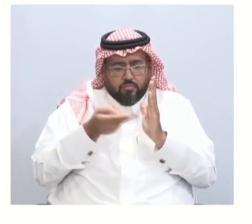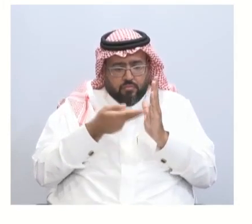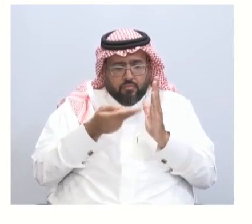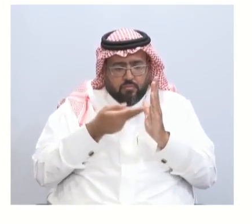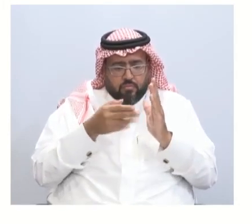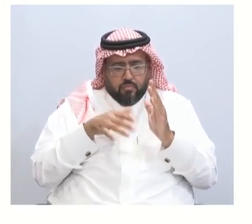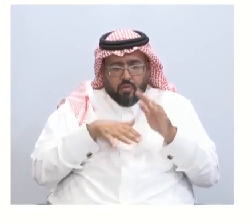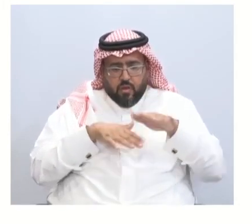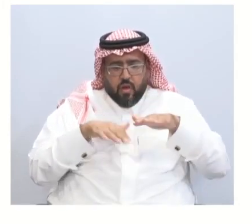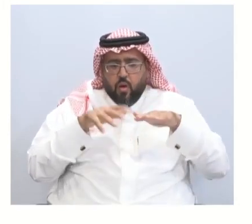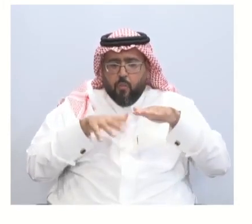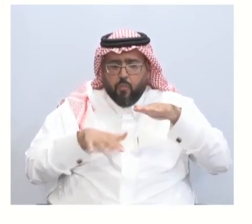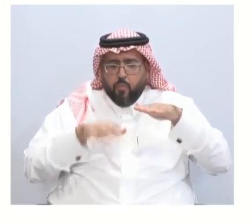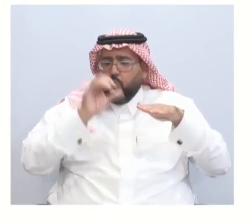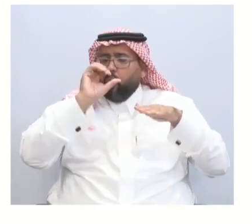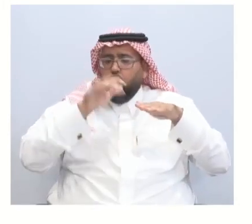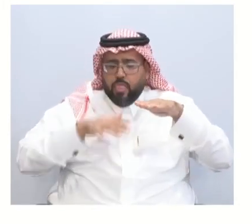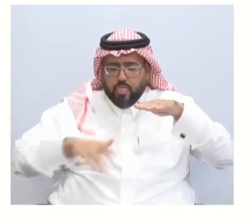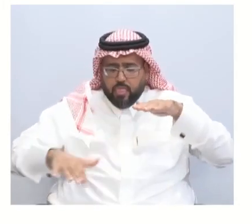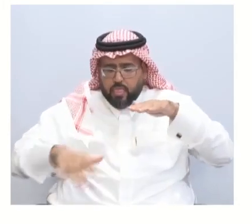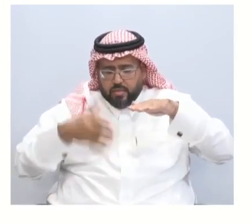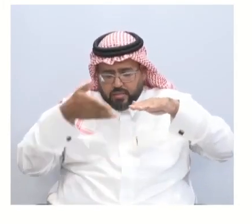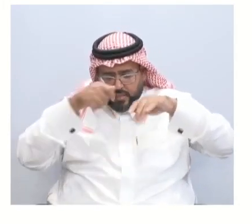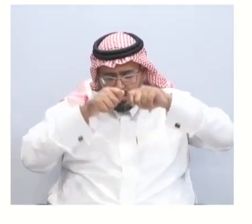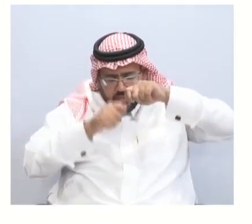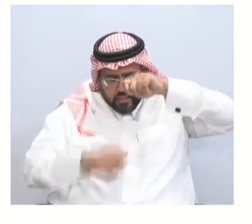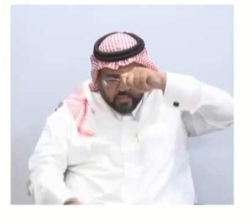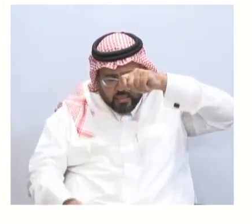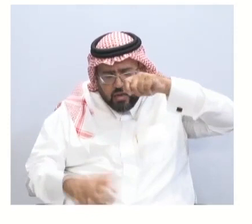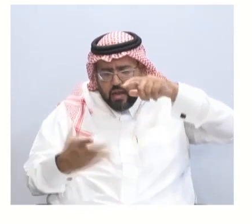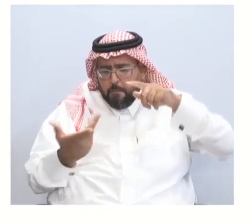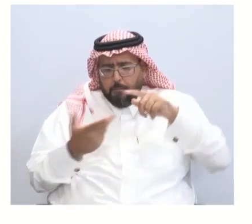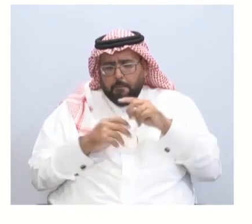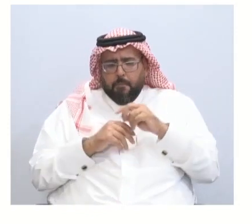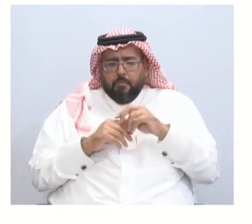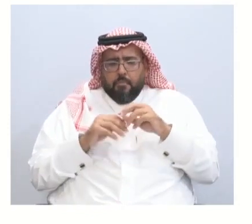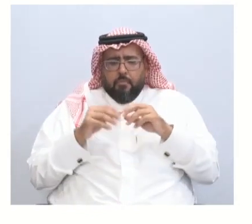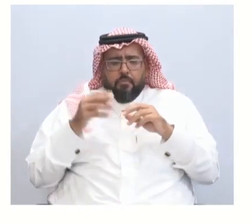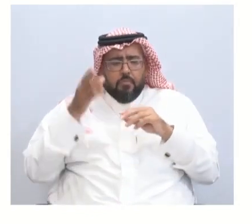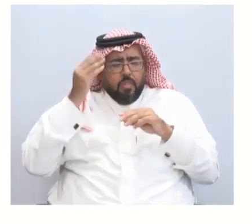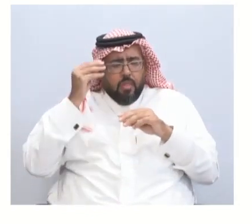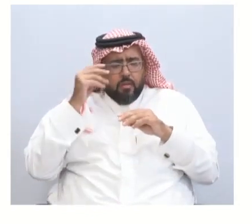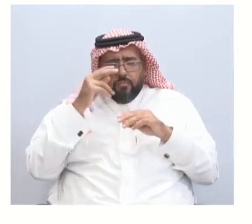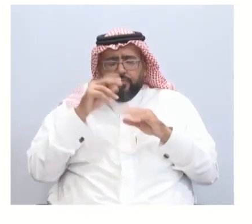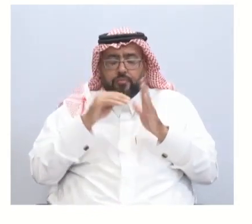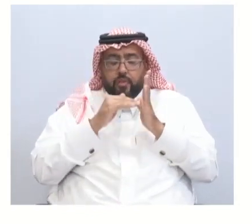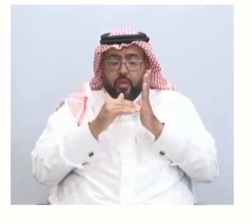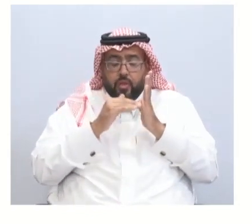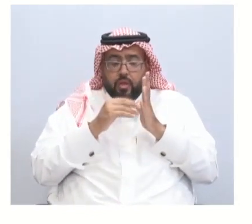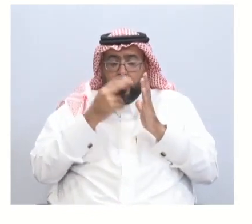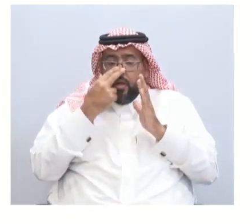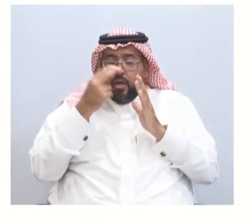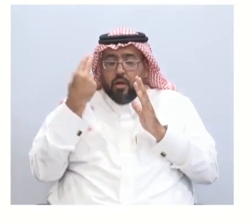لقاع المحيط اعتقد معظم الناس والعديد من العلماء حتى منتصف